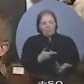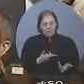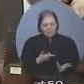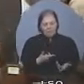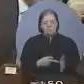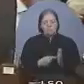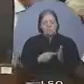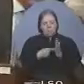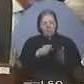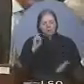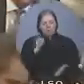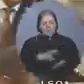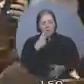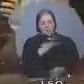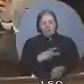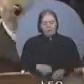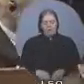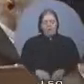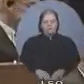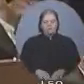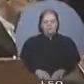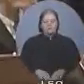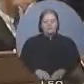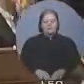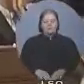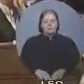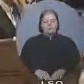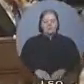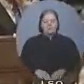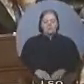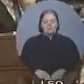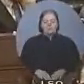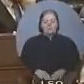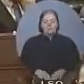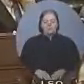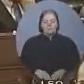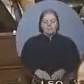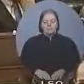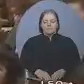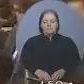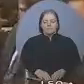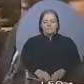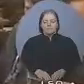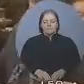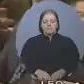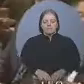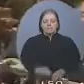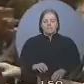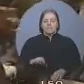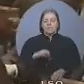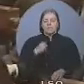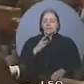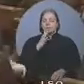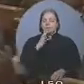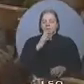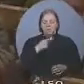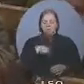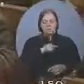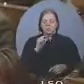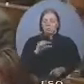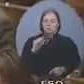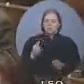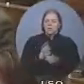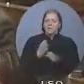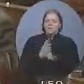déposer un plan? Bravo! L'honorable leader du gouvernement à la Chambre. Je suis fier de parler de ce que ce gouvernement a